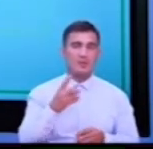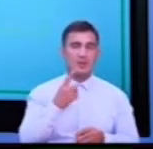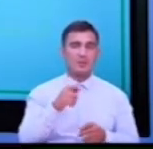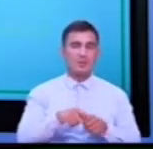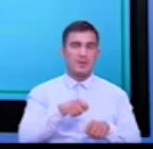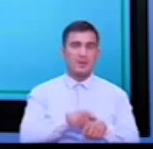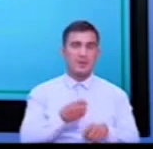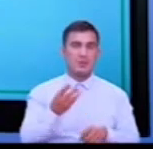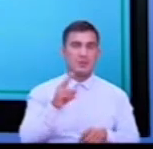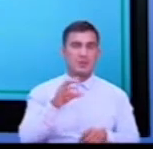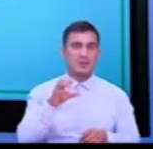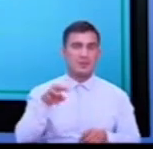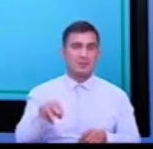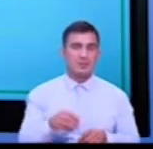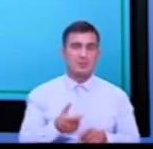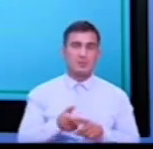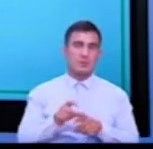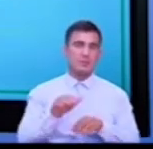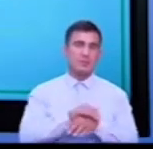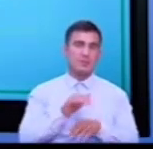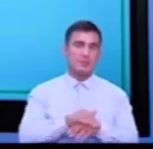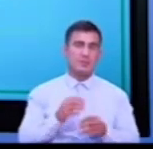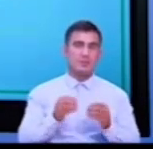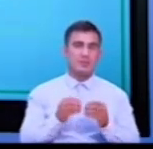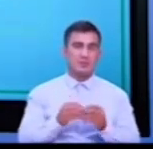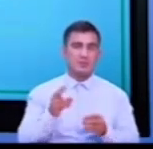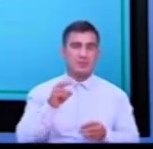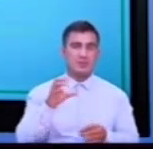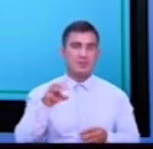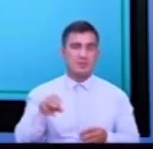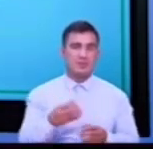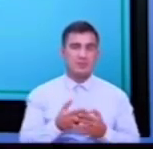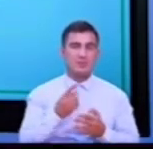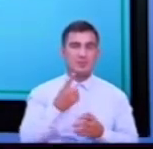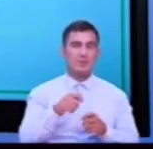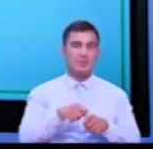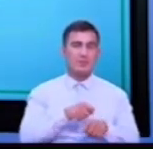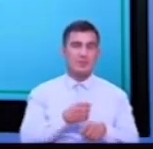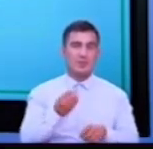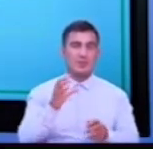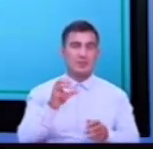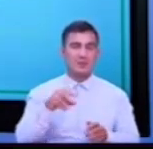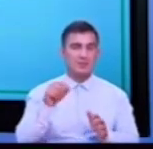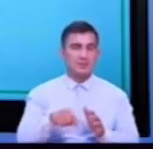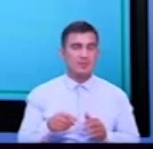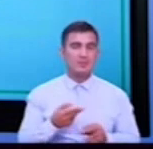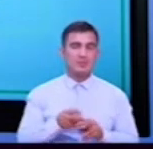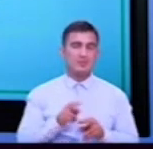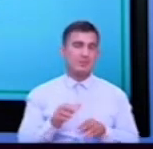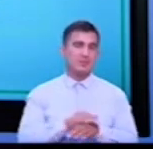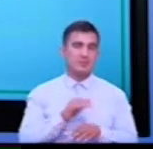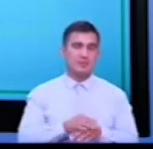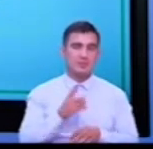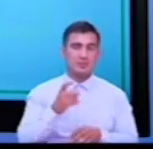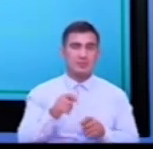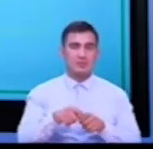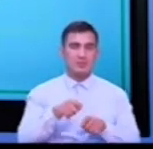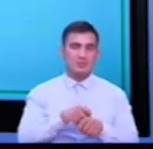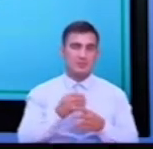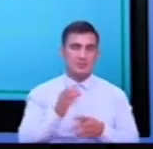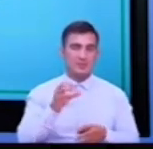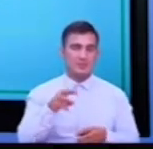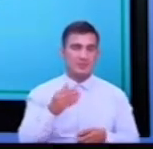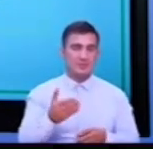necha desimetr? Barakalla, 10 desimetr. 1 metr necha santimetr? To'g'ri, 100 santimetr.